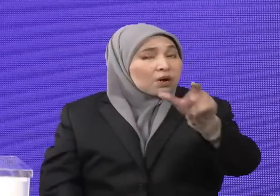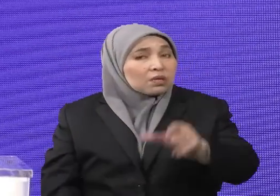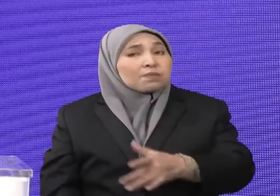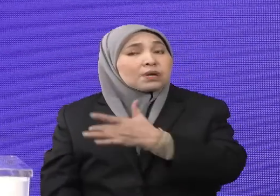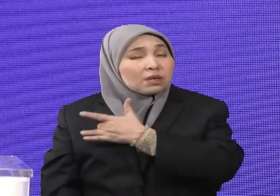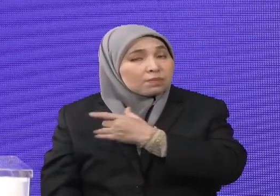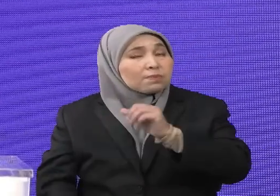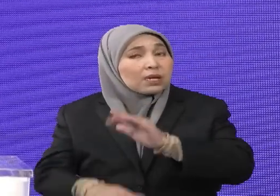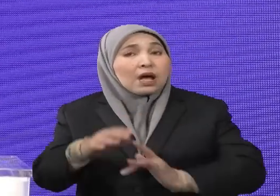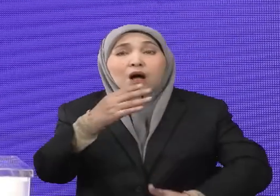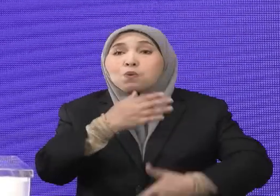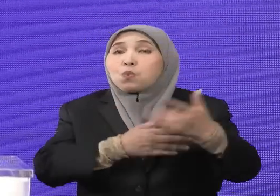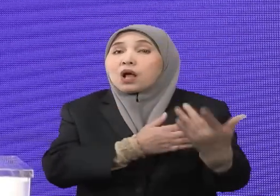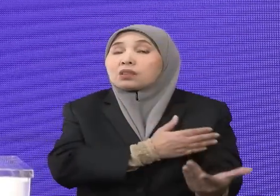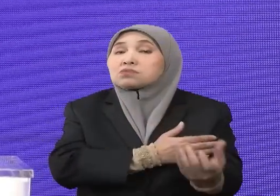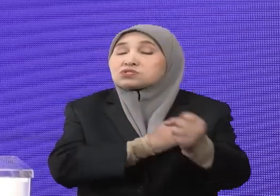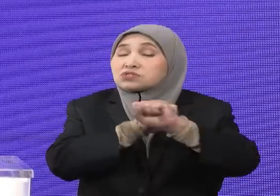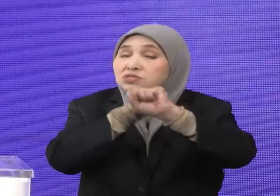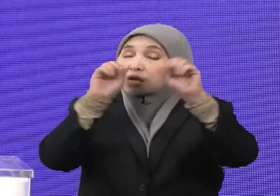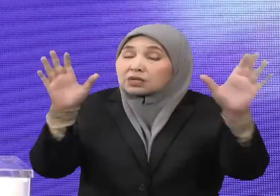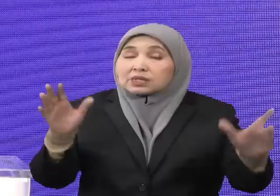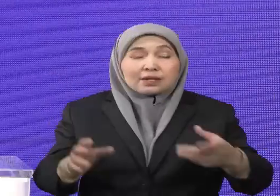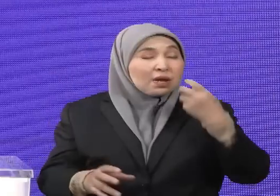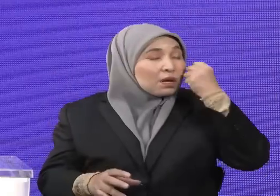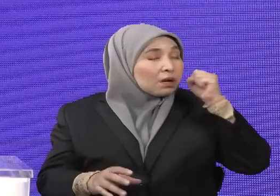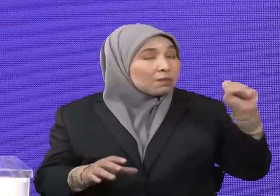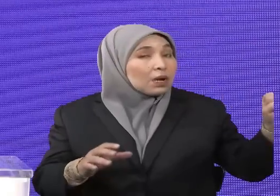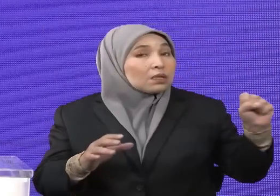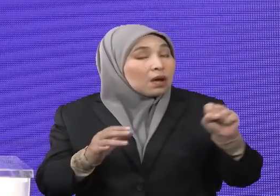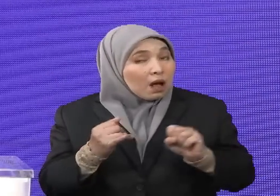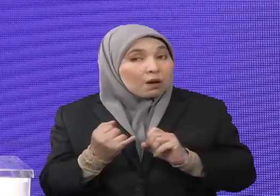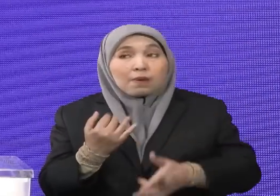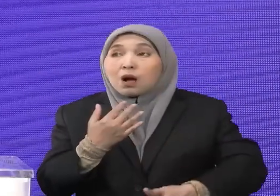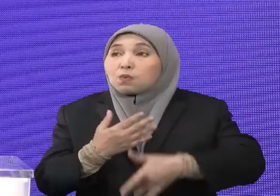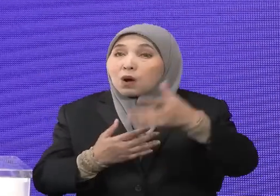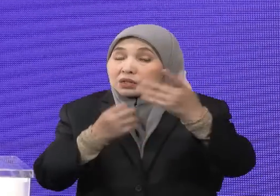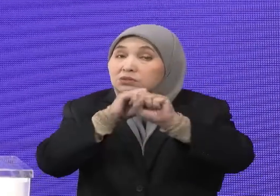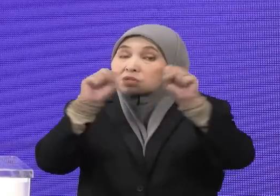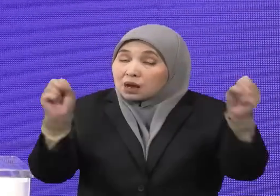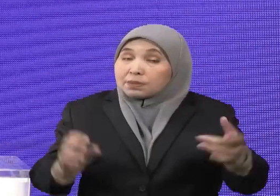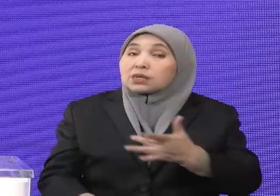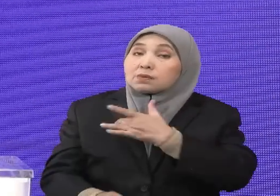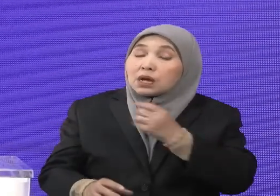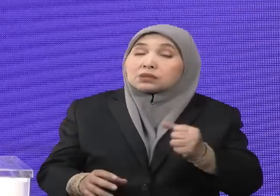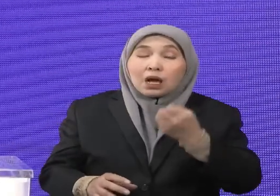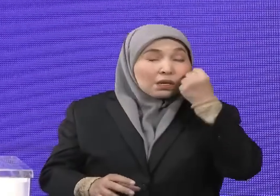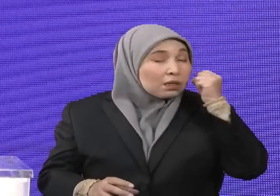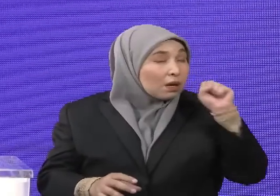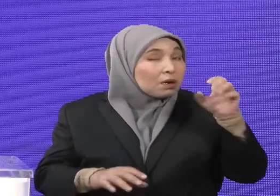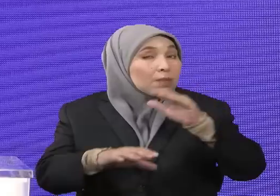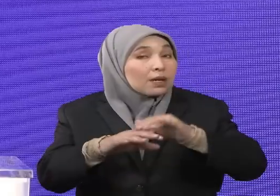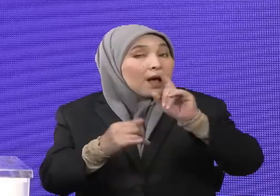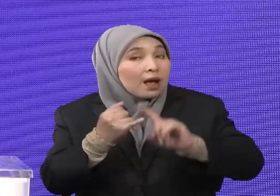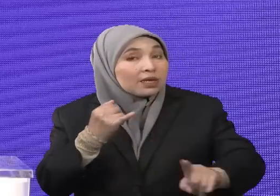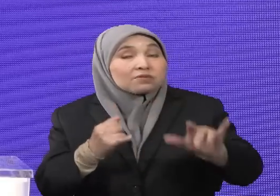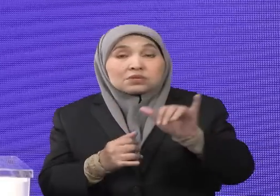awal siang dan ingkarilah pada akhirnya menarik ya beriman pada awal siang dan ingkarilah pada akhirnya